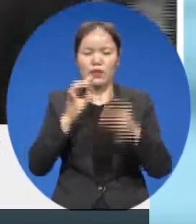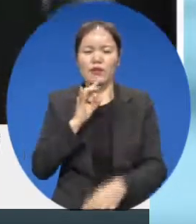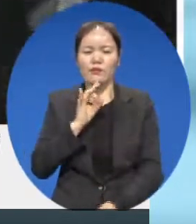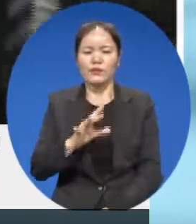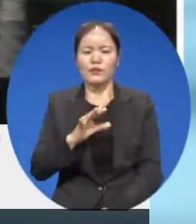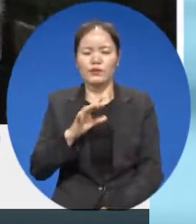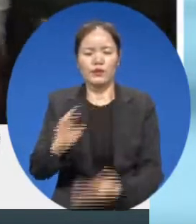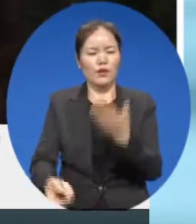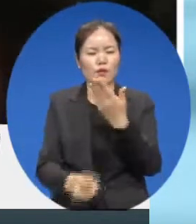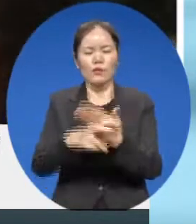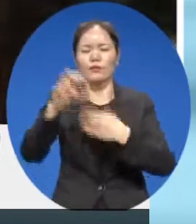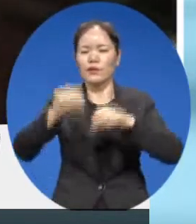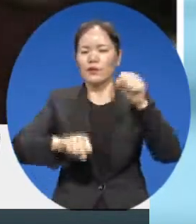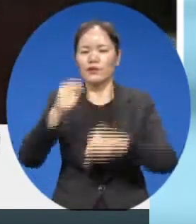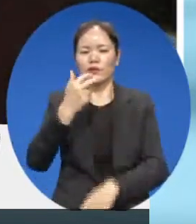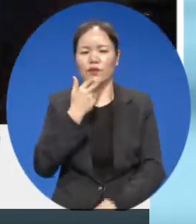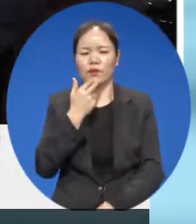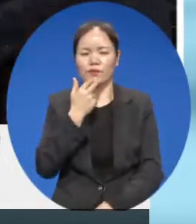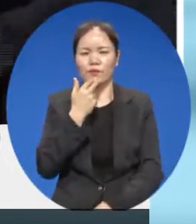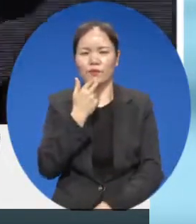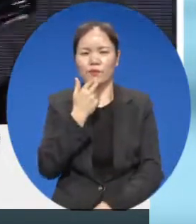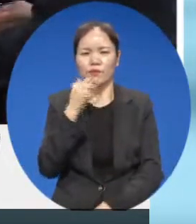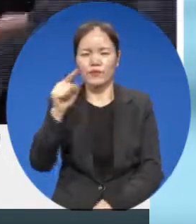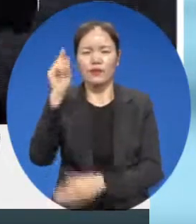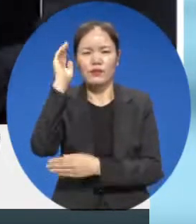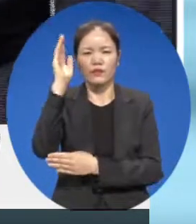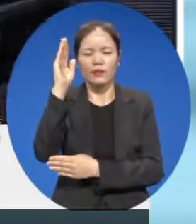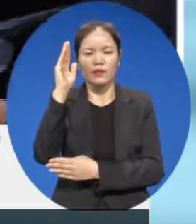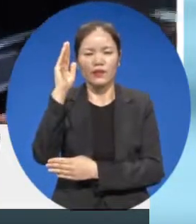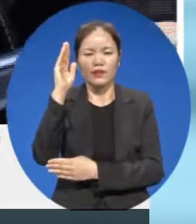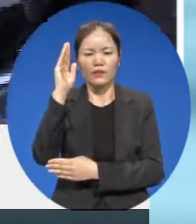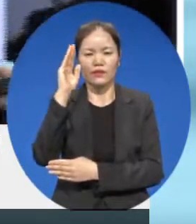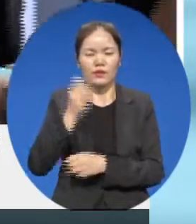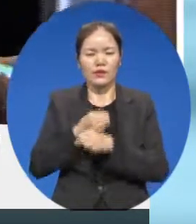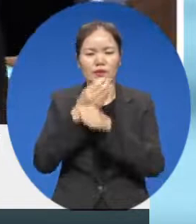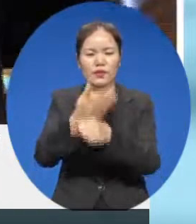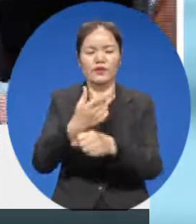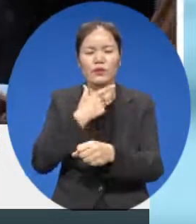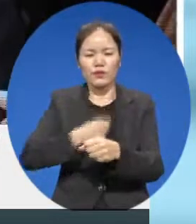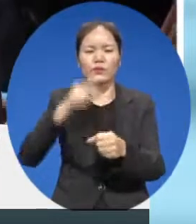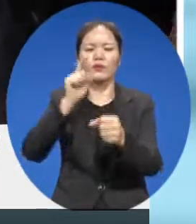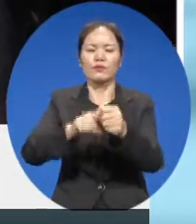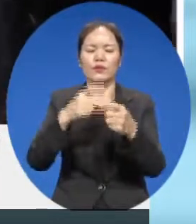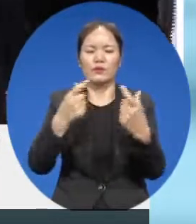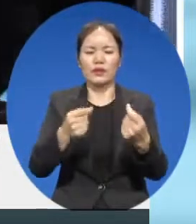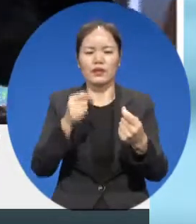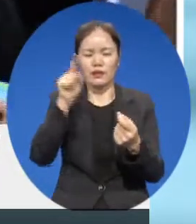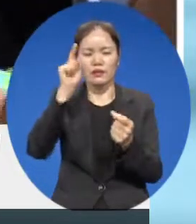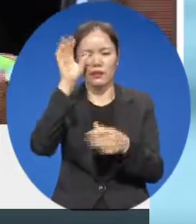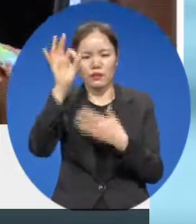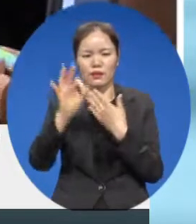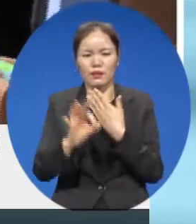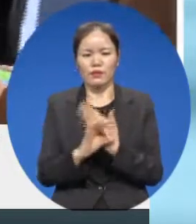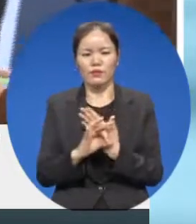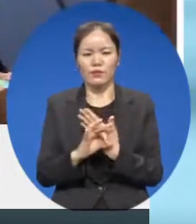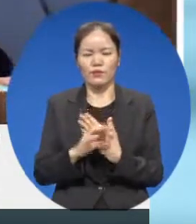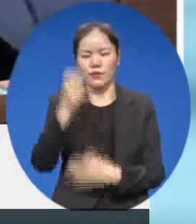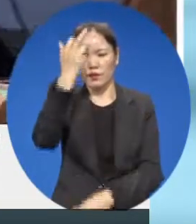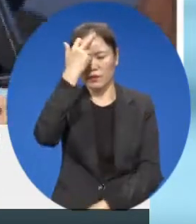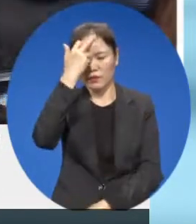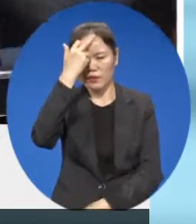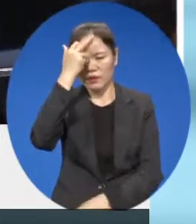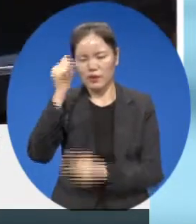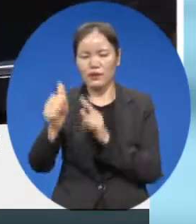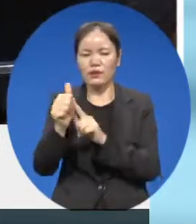불법적인 행위를 하지 않았다고 하는 그런 메세지를 던질 여는 의도가 분명히 있었다고 보이죠 그래서 는 그런 점에서 온다 보면 차가운 대표에게